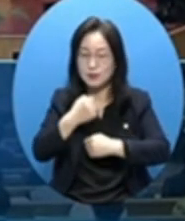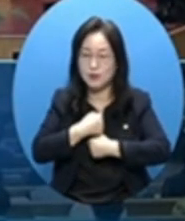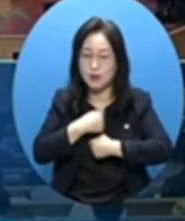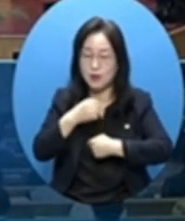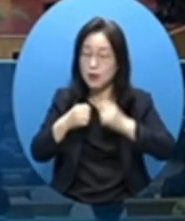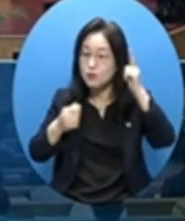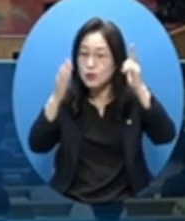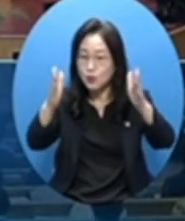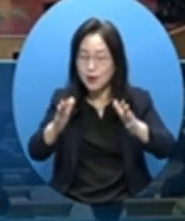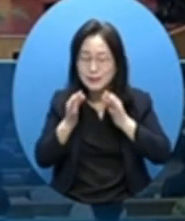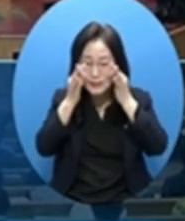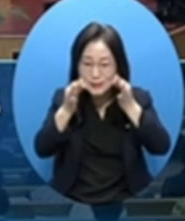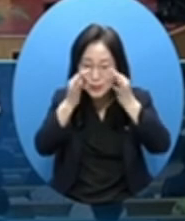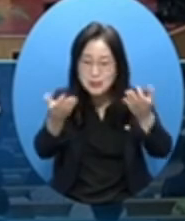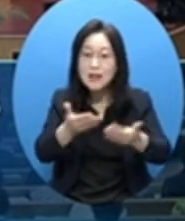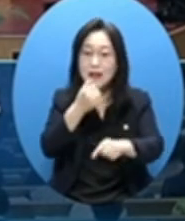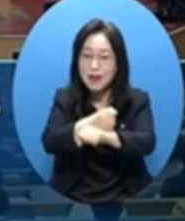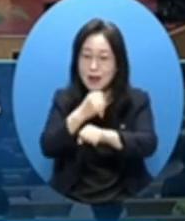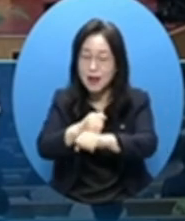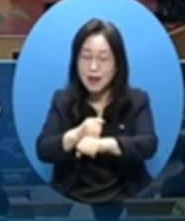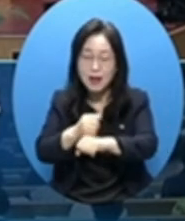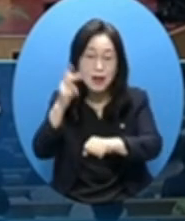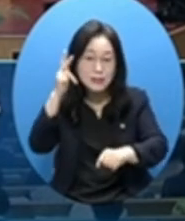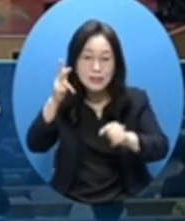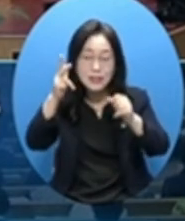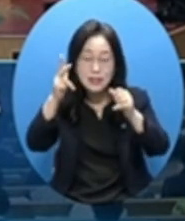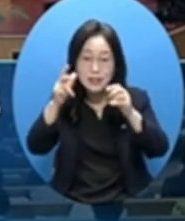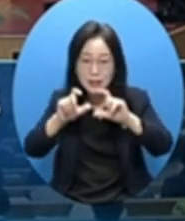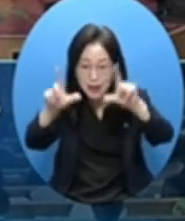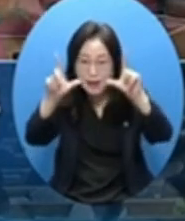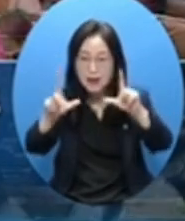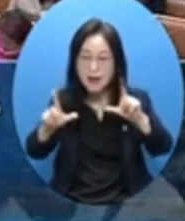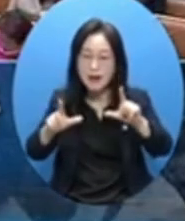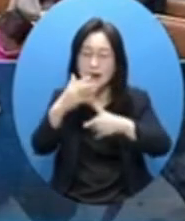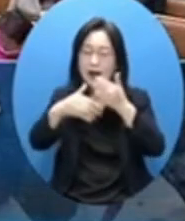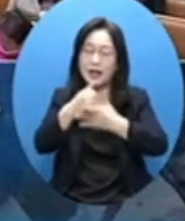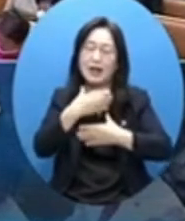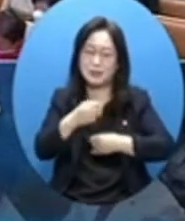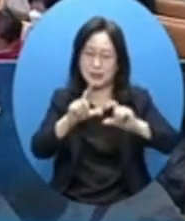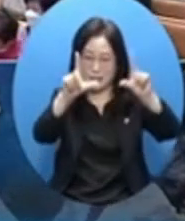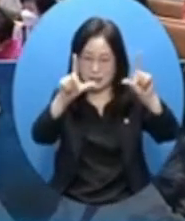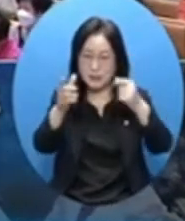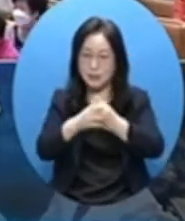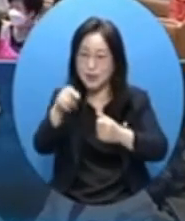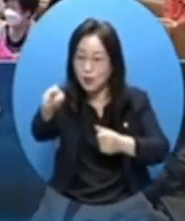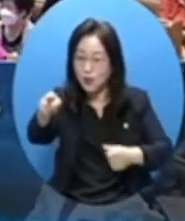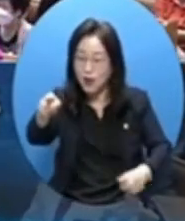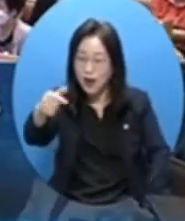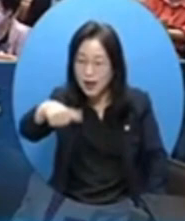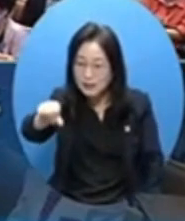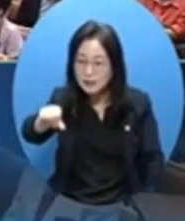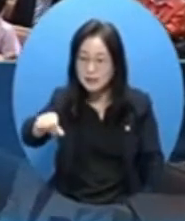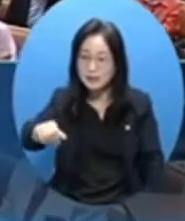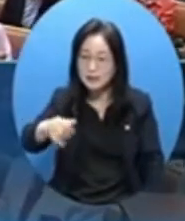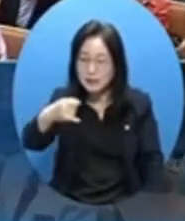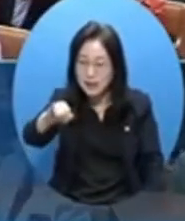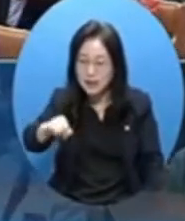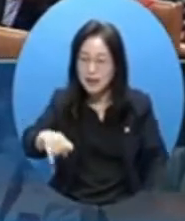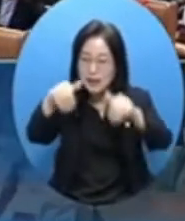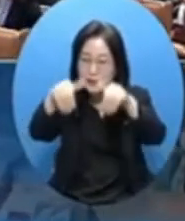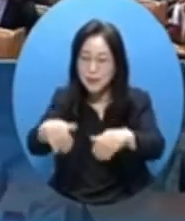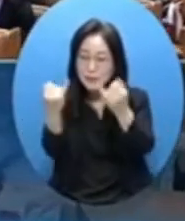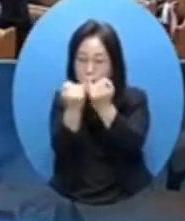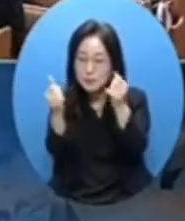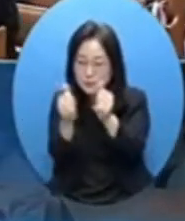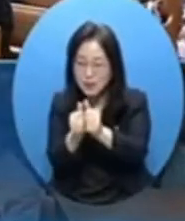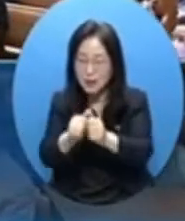동안은 힘써 내 모든 일을 행할 것이나 일곱째 날은 내 하나님 야외 안식일인즉 너나 내 아들이나 내 딸이나 내 남종이나 내 여종이나